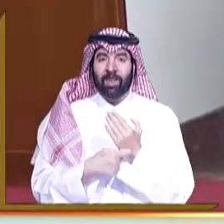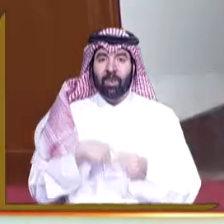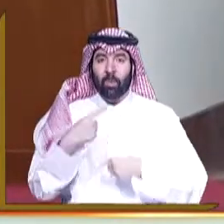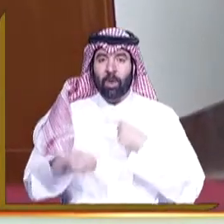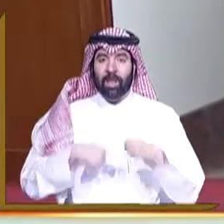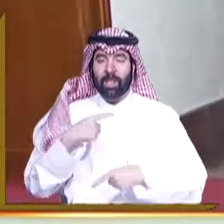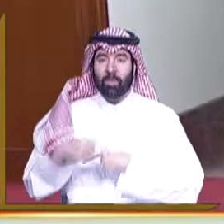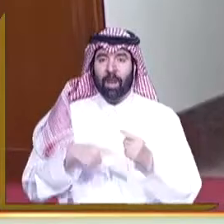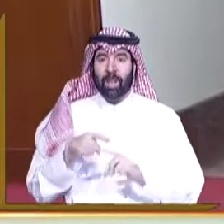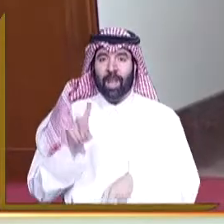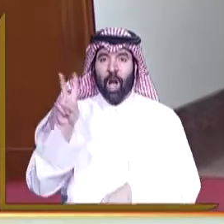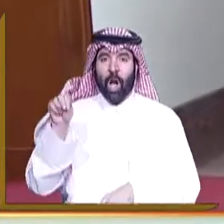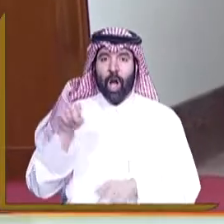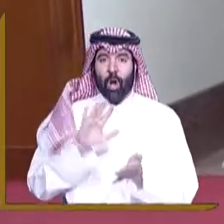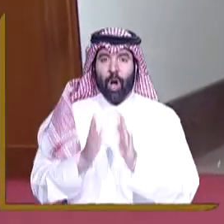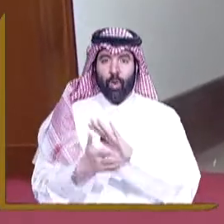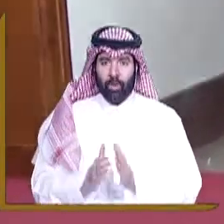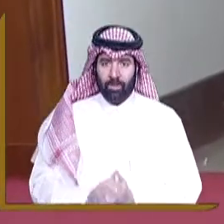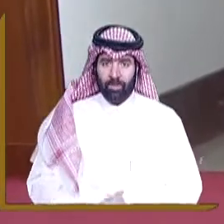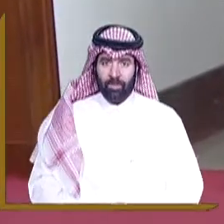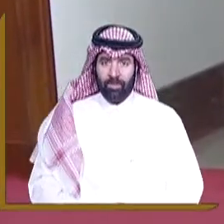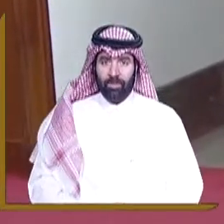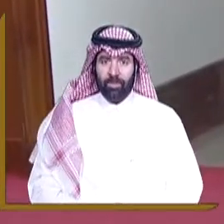للقانون الدولي والإنساني.